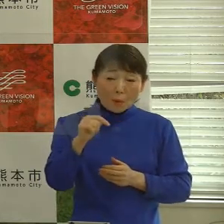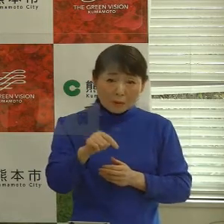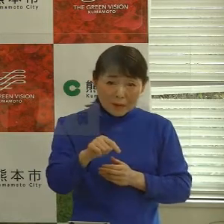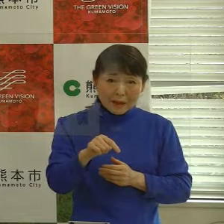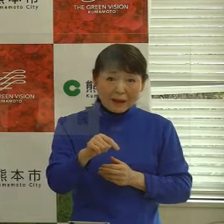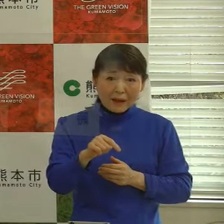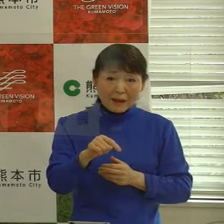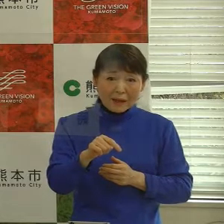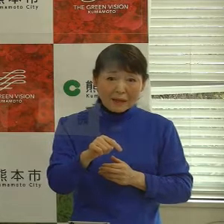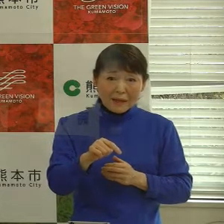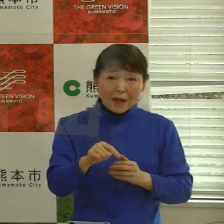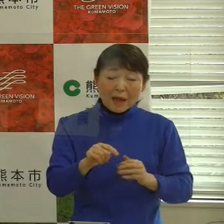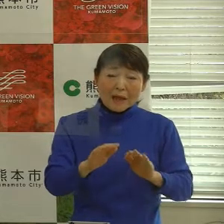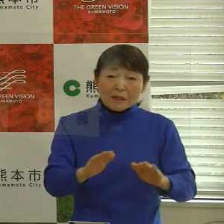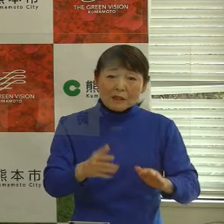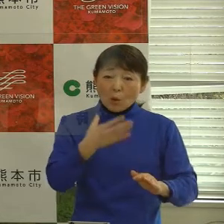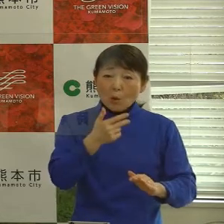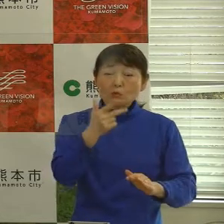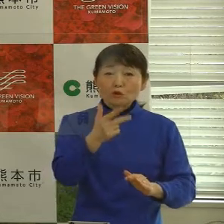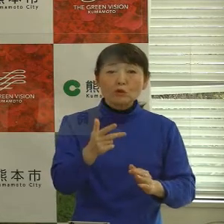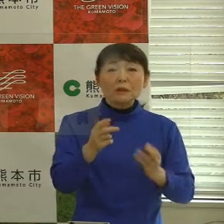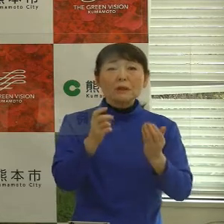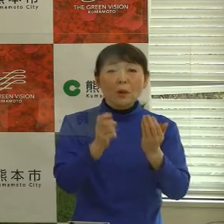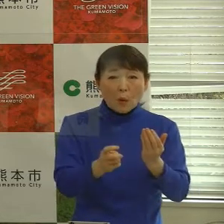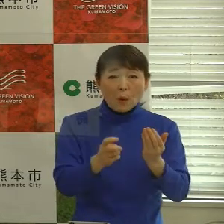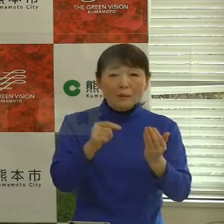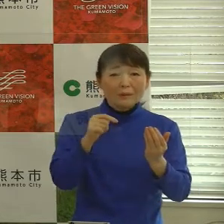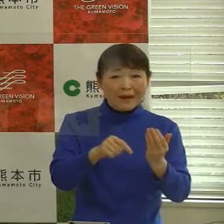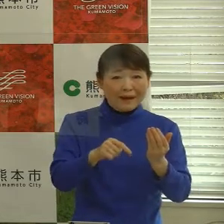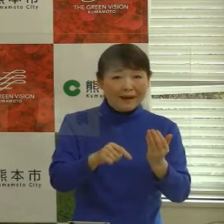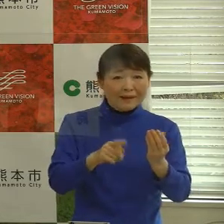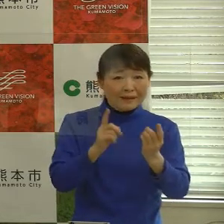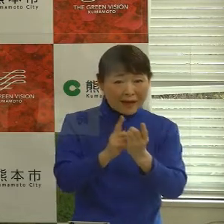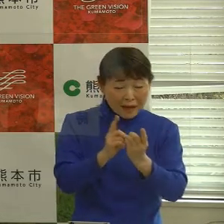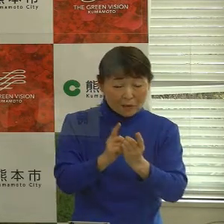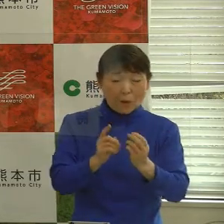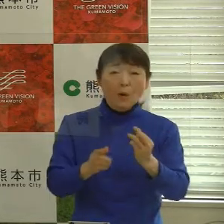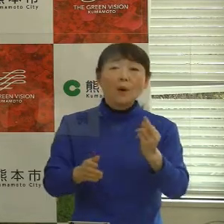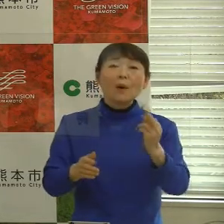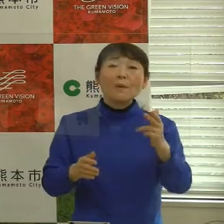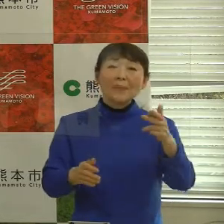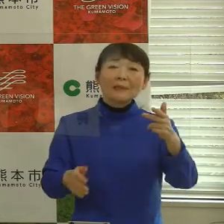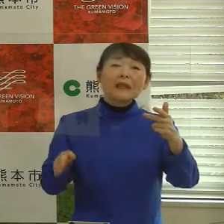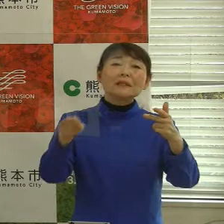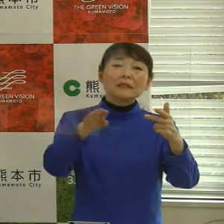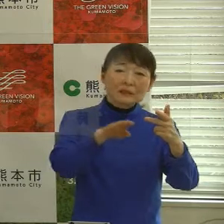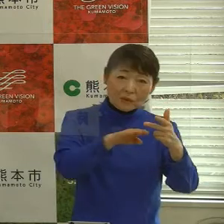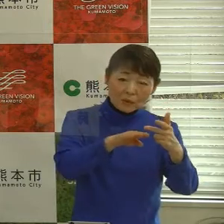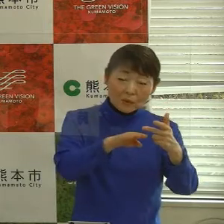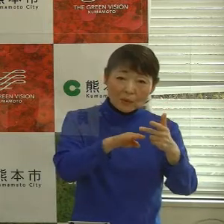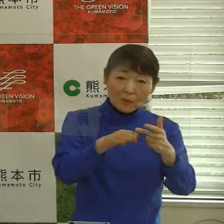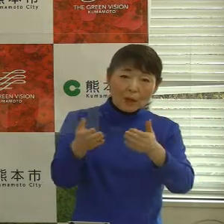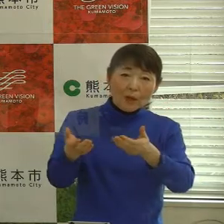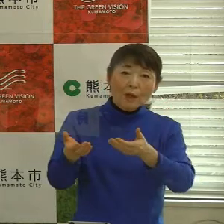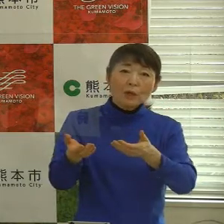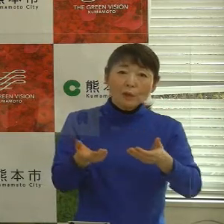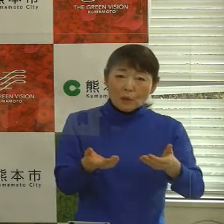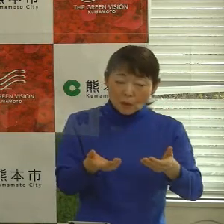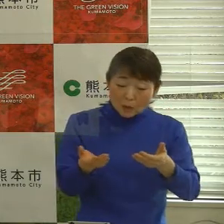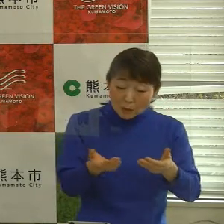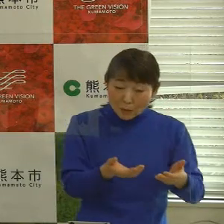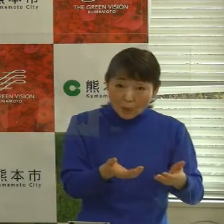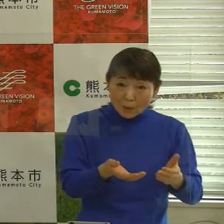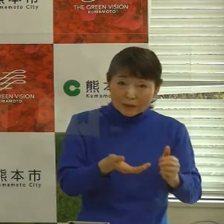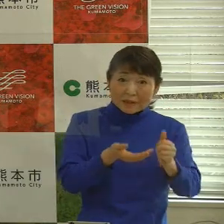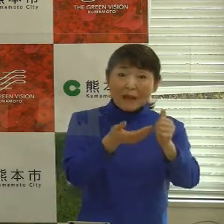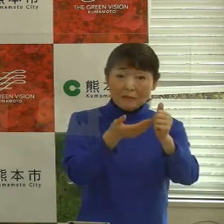が、まあ、児童福祉法に基づいた対応の中でですね、施設であったり養子縁組、特別養子縁組だったり、いろんな